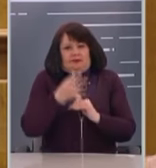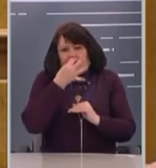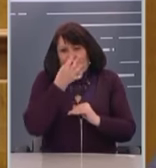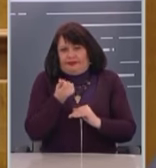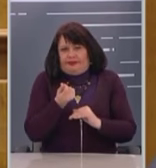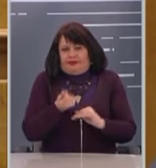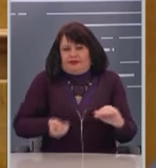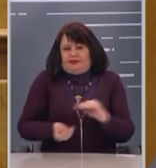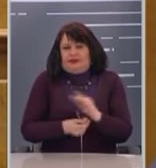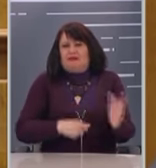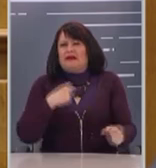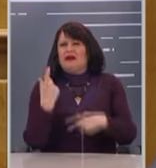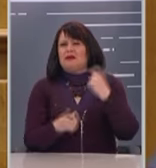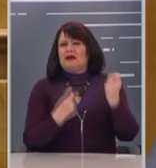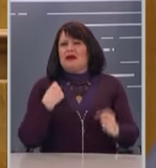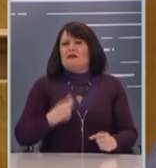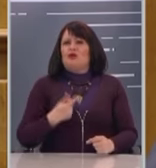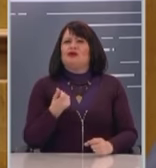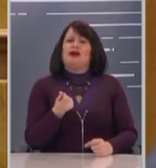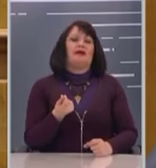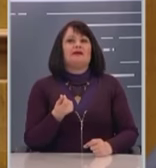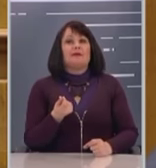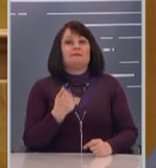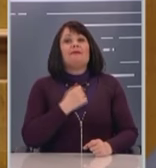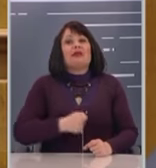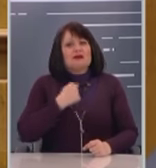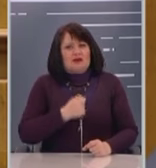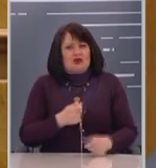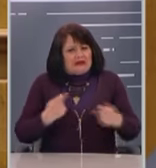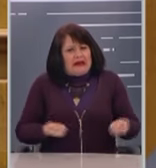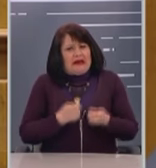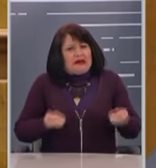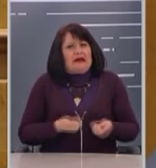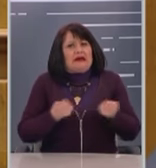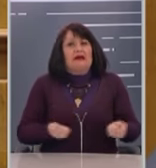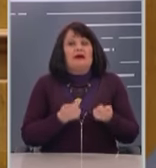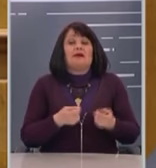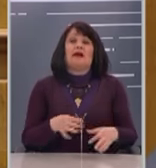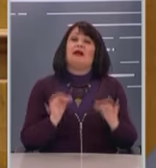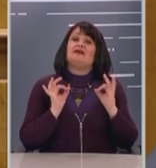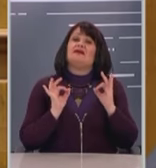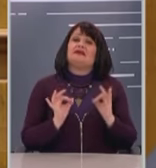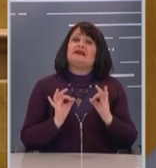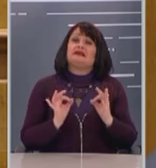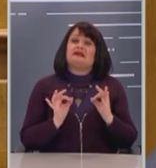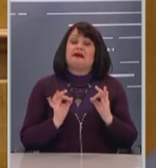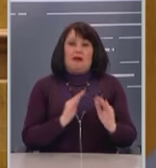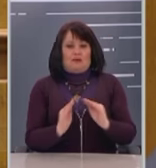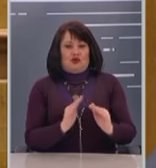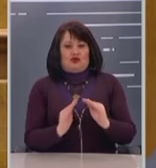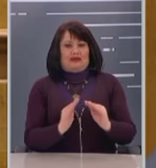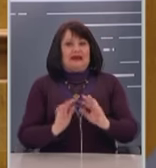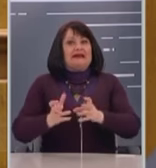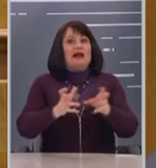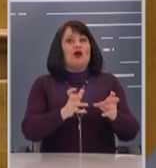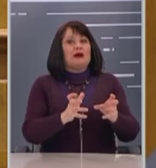διασπάθηση δημόσιου χρήματος δεν ήτανε δυστυχώς η εξαίρεση, αλλά βεβαίως χάρη στην ισχυρή προστασία μέσων